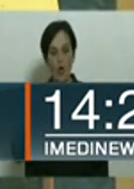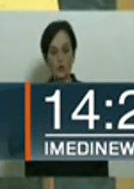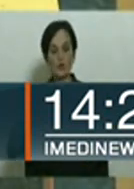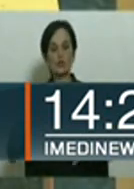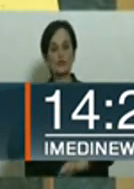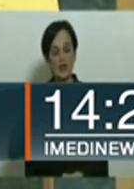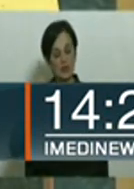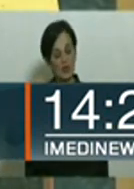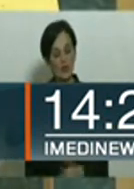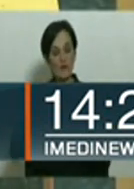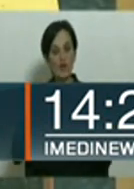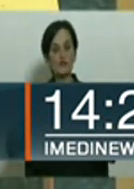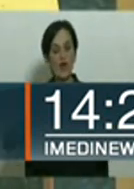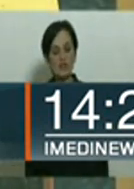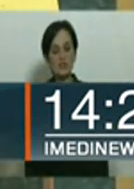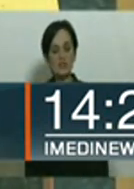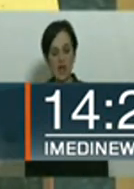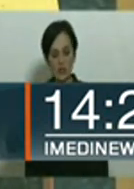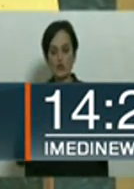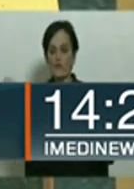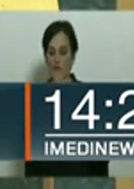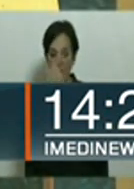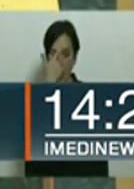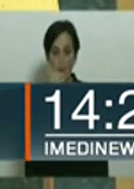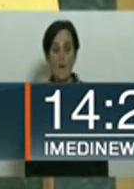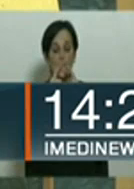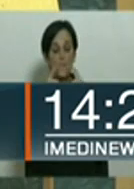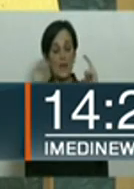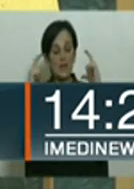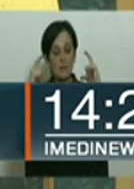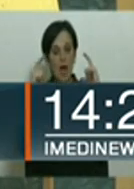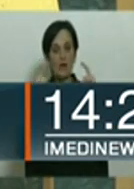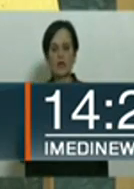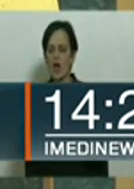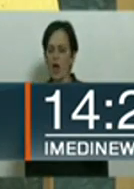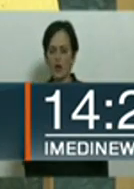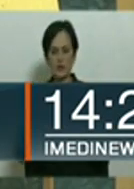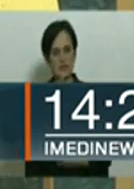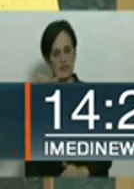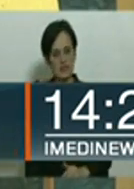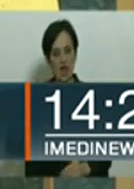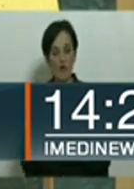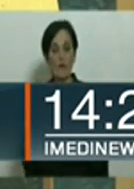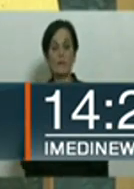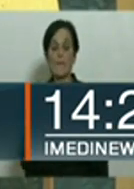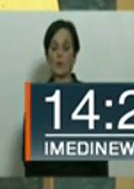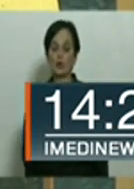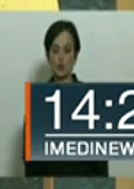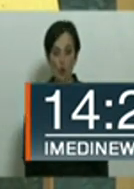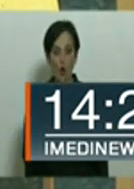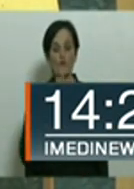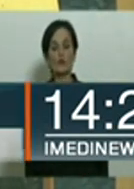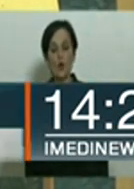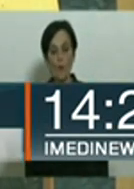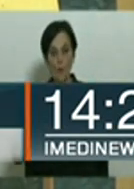ჩვენი ვალდებულება, ჩვენ საზოგადოებას ყველა მოუწოდოთ, რომ პირბადის ტარება არის სავალდებულო და ჩემი თხოვნა და მოწოდება იქნება